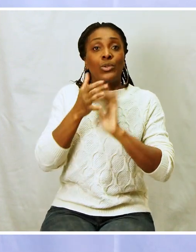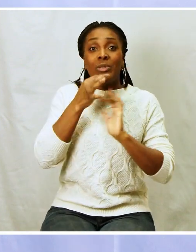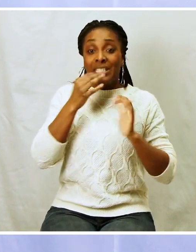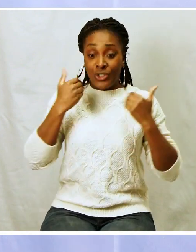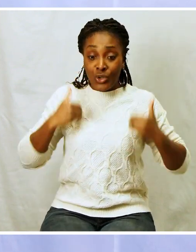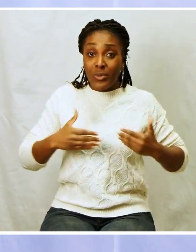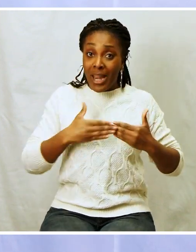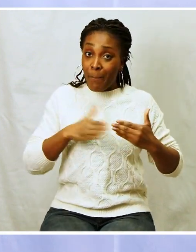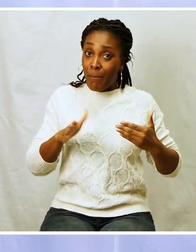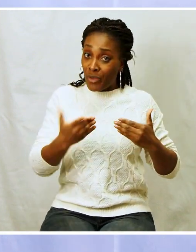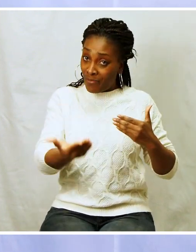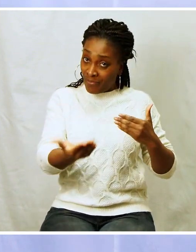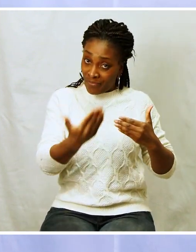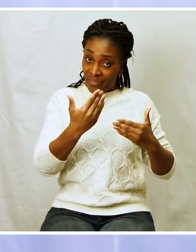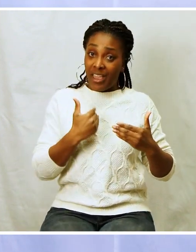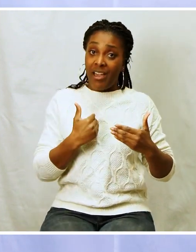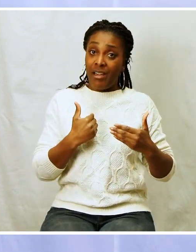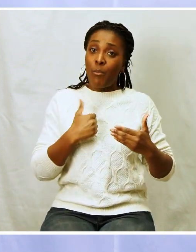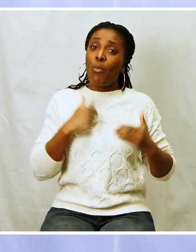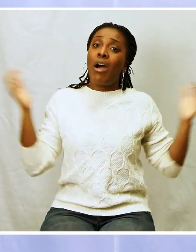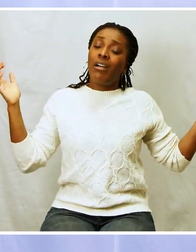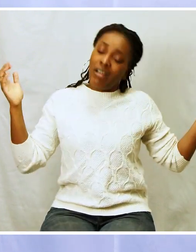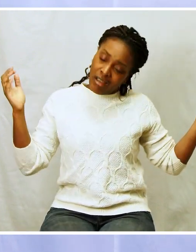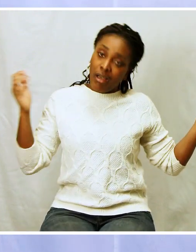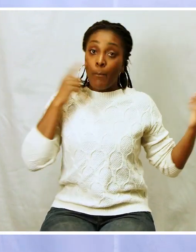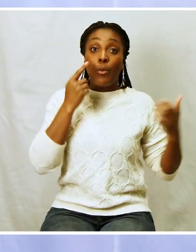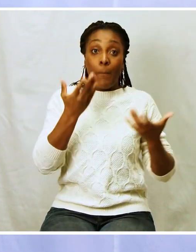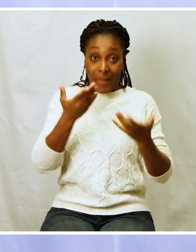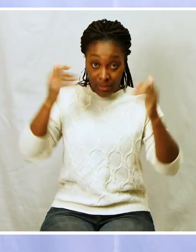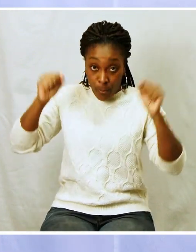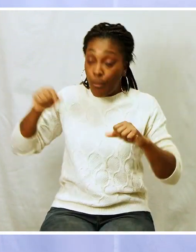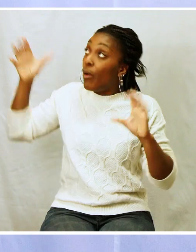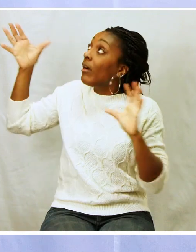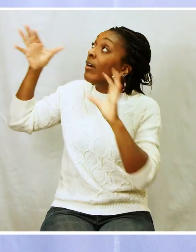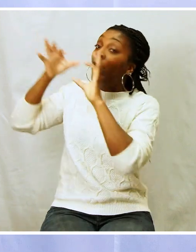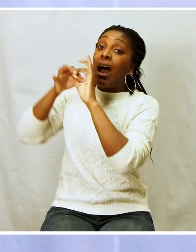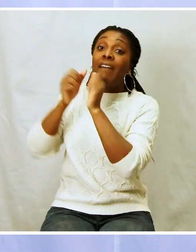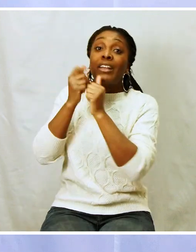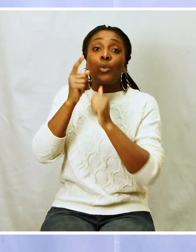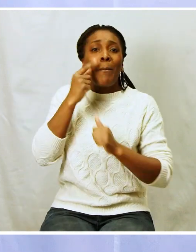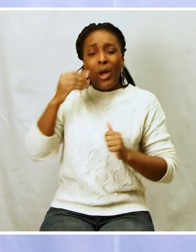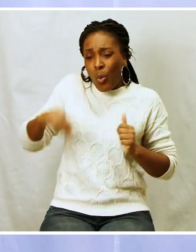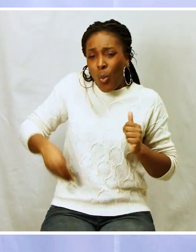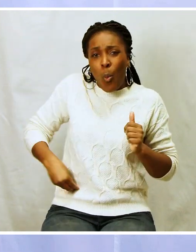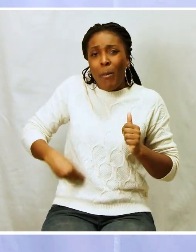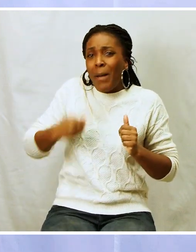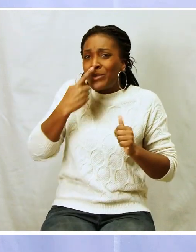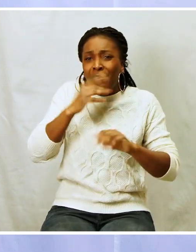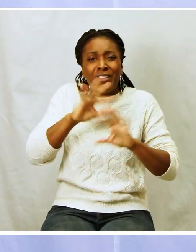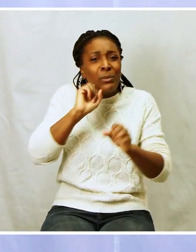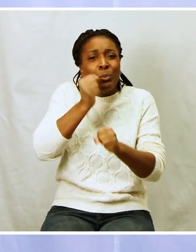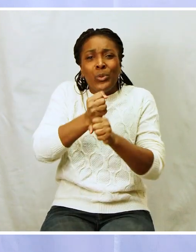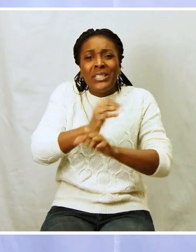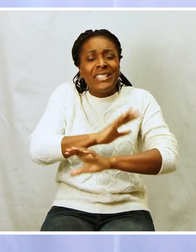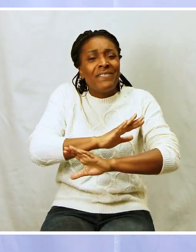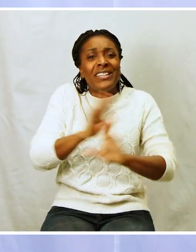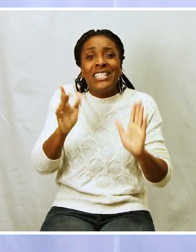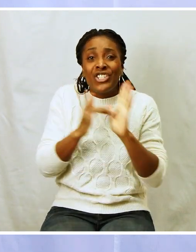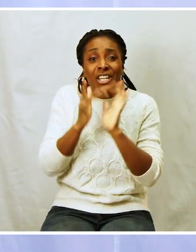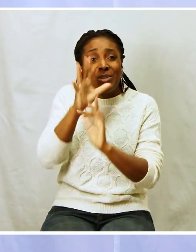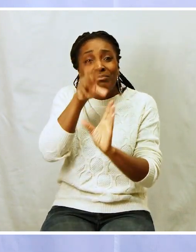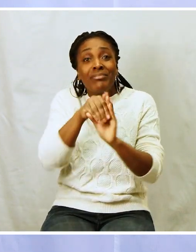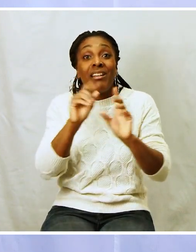prix pour que tu puisses venir librement dans la présence de ton Père. Il n'y a plus de culpabilité, il n'y a pas de condamnation pour ceux qui sont en